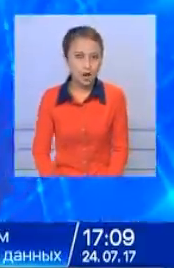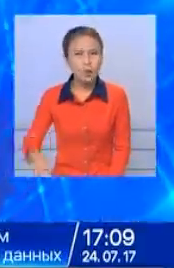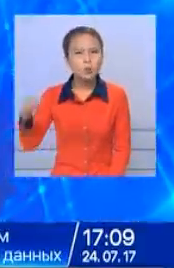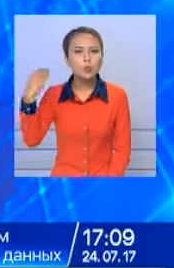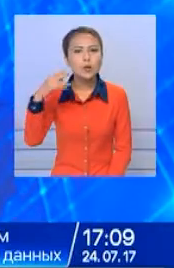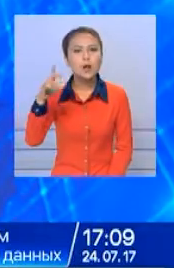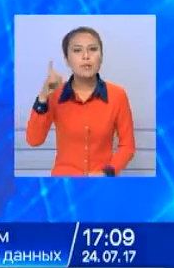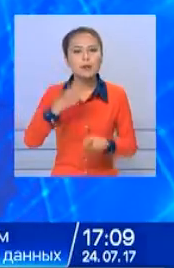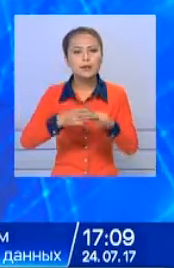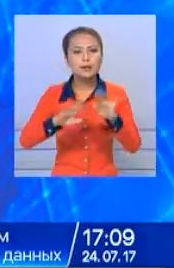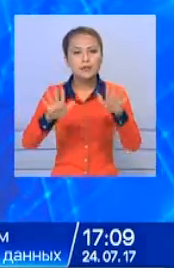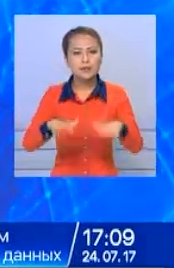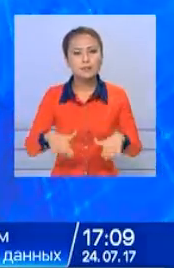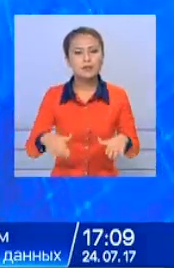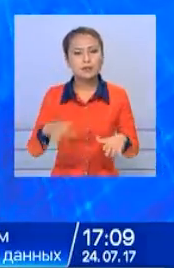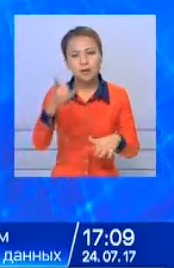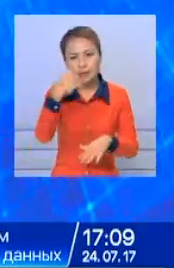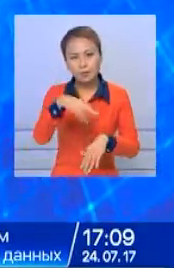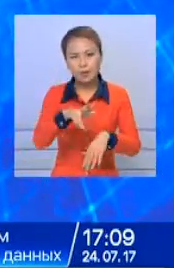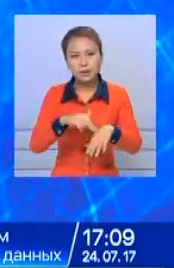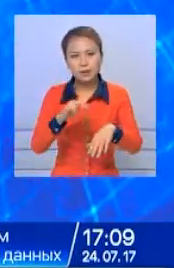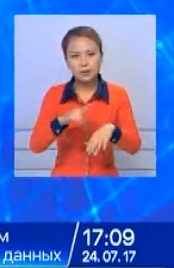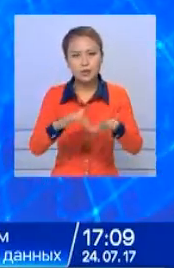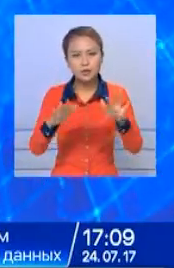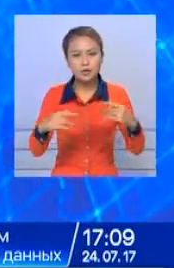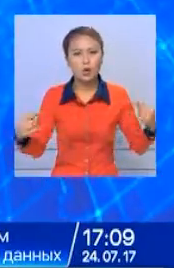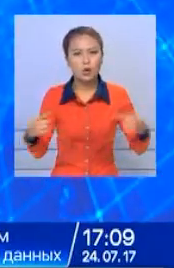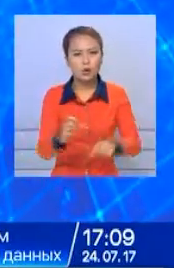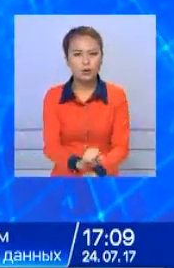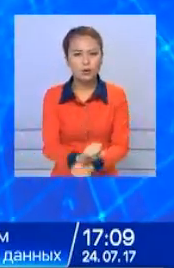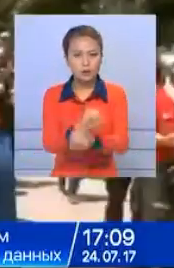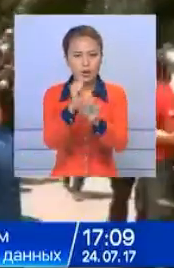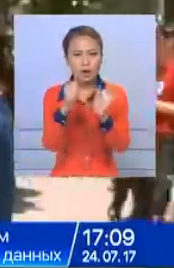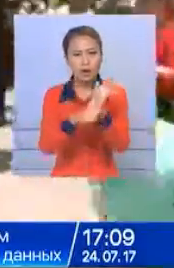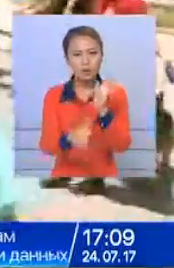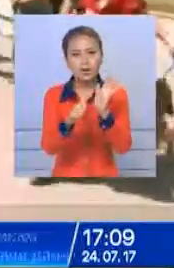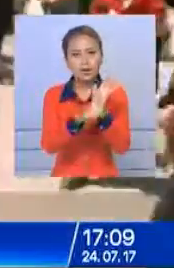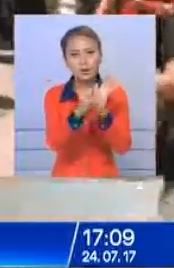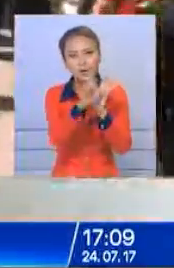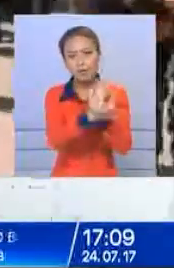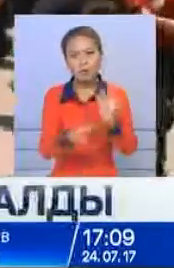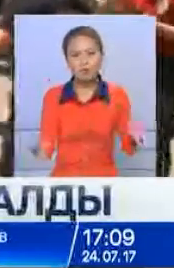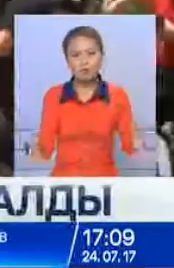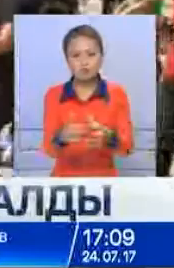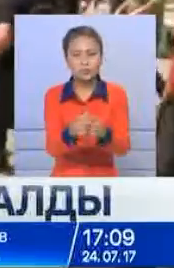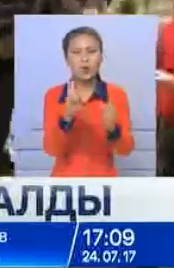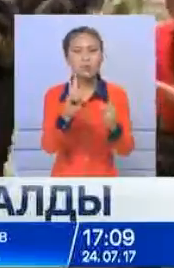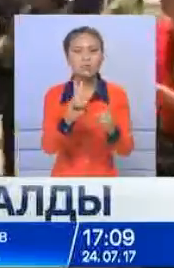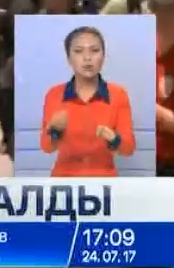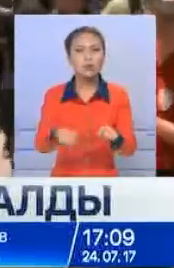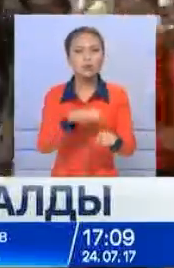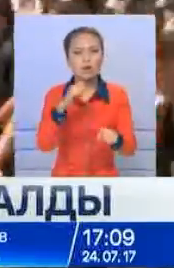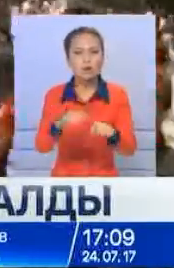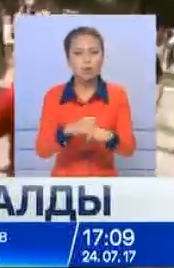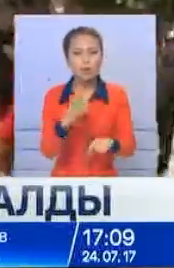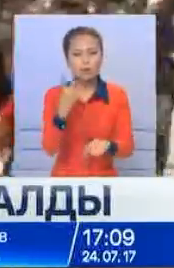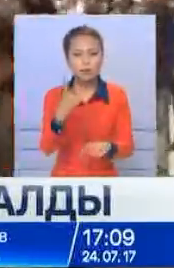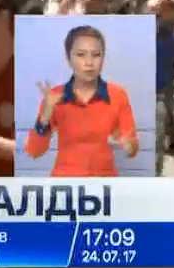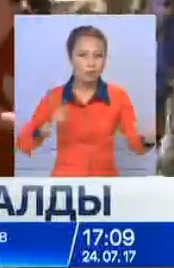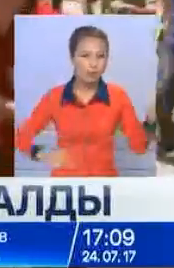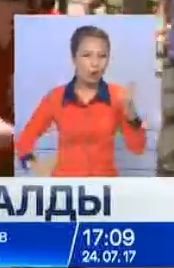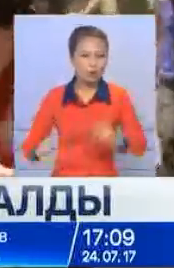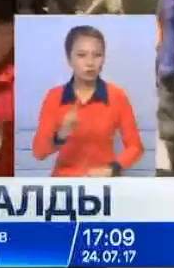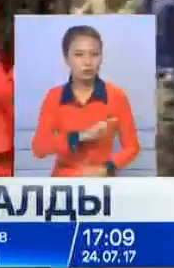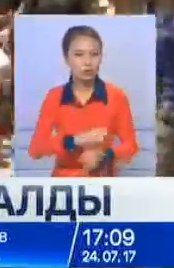Түркия полициясы ел астанасы Анкарада ереуілге шығып, қоғамдық тәртіпті бұзған 60 адамды қамауға алды. Наразы топ екі мұғалімнің